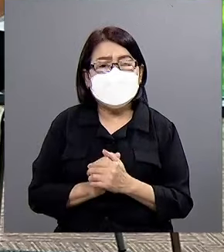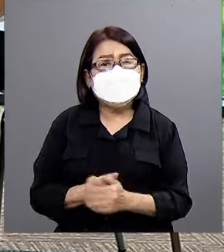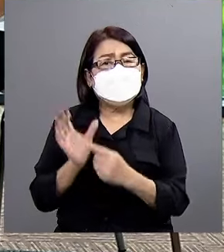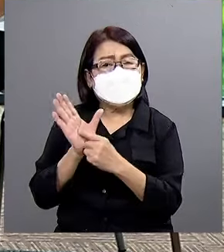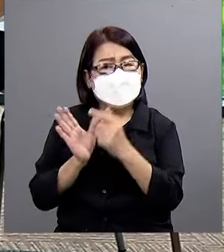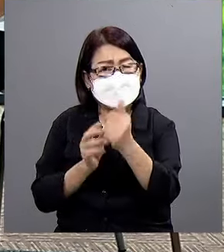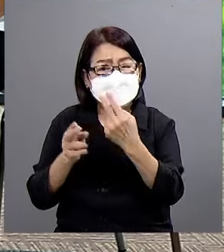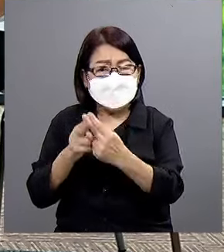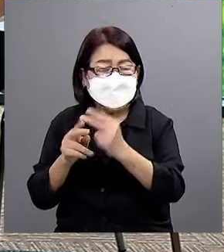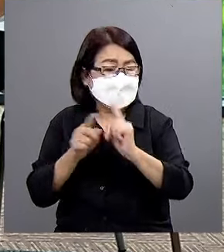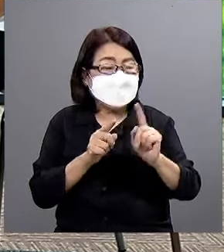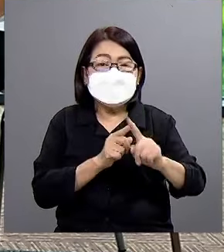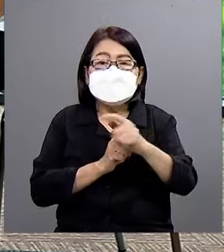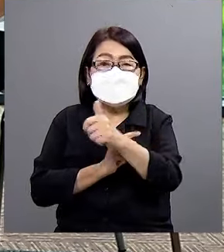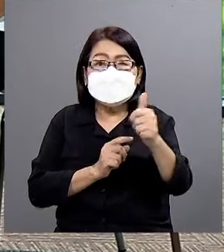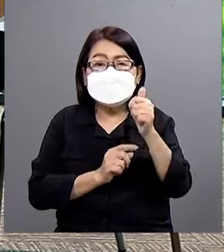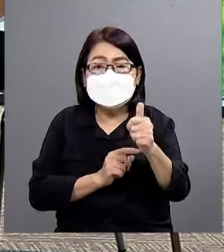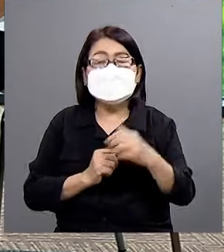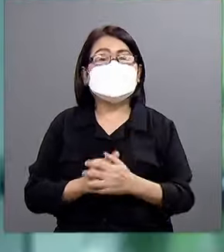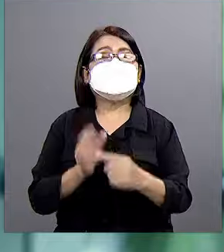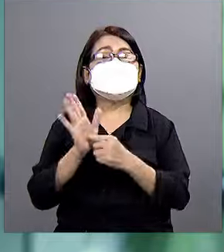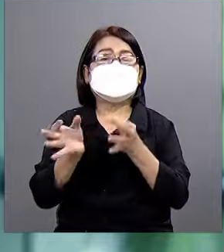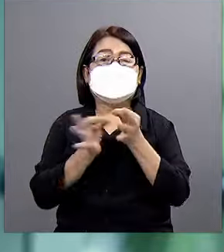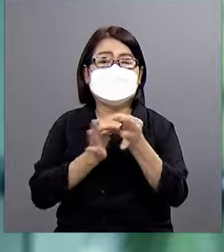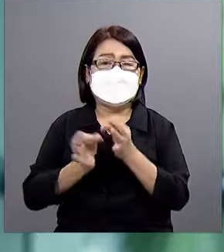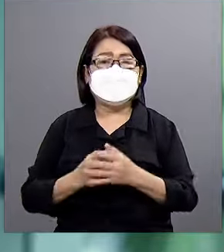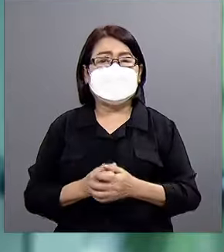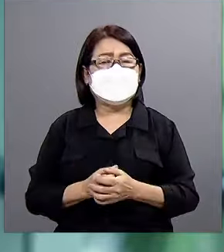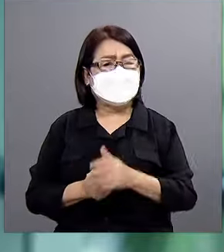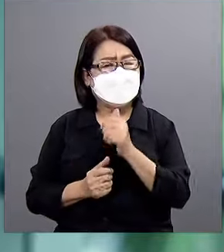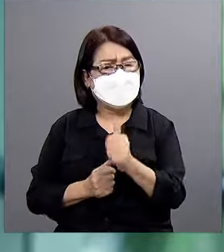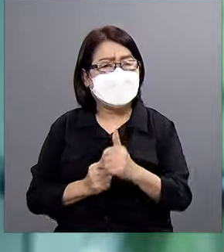มากๆเลยถูกไหมคะนี่คือแค่เป็นแค่ตัวอย่างเฉยๆนะคะว่ายาหอมเนี่ยมีเยอะ